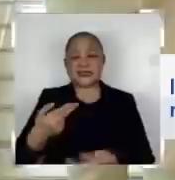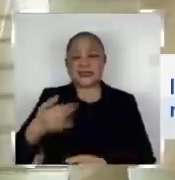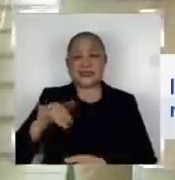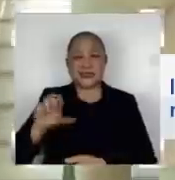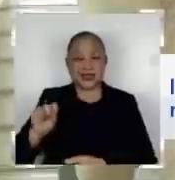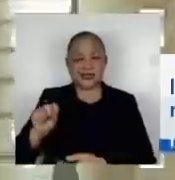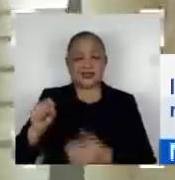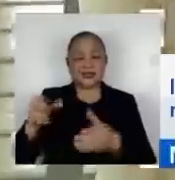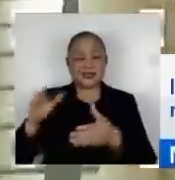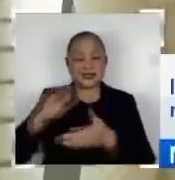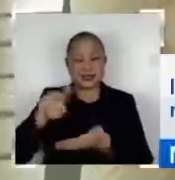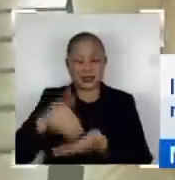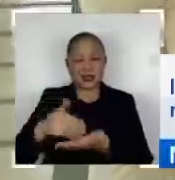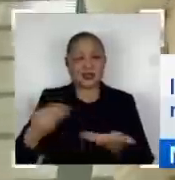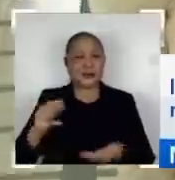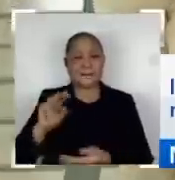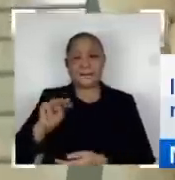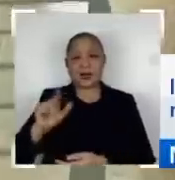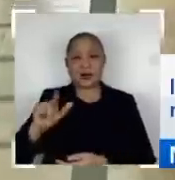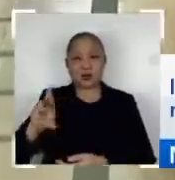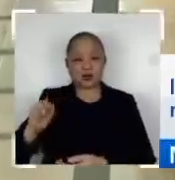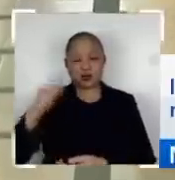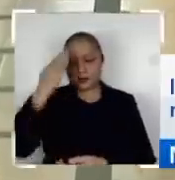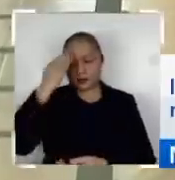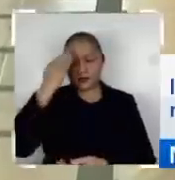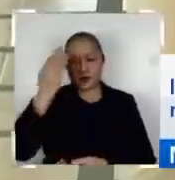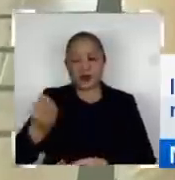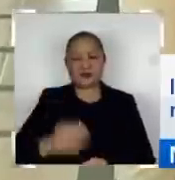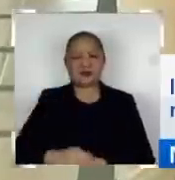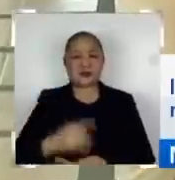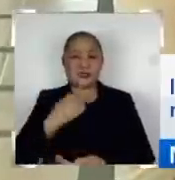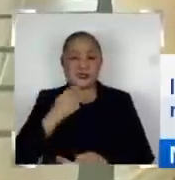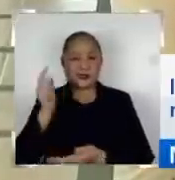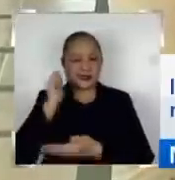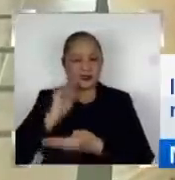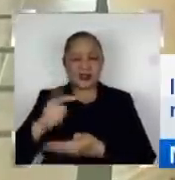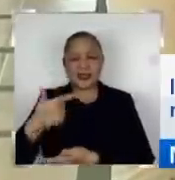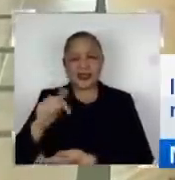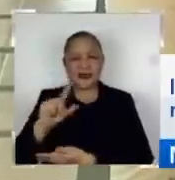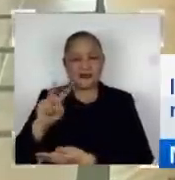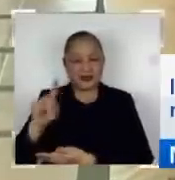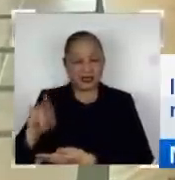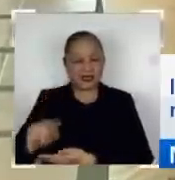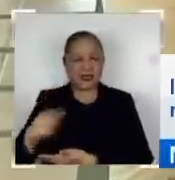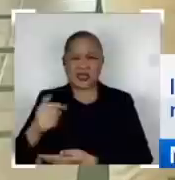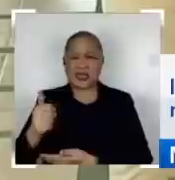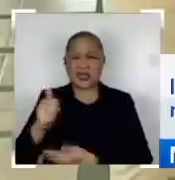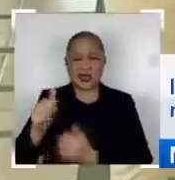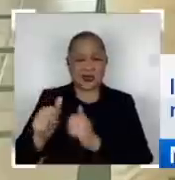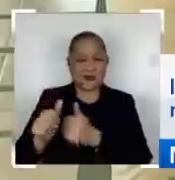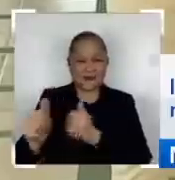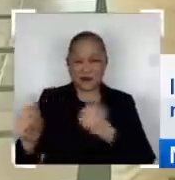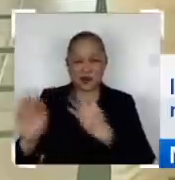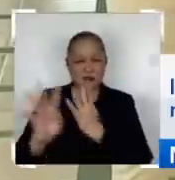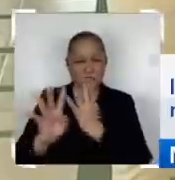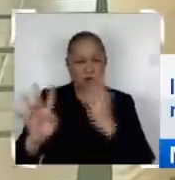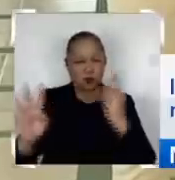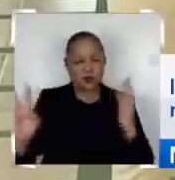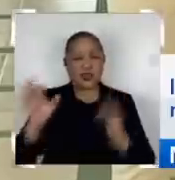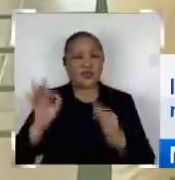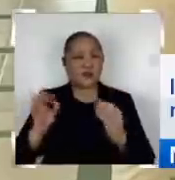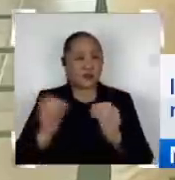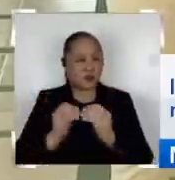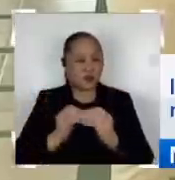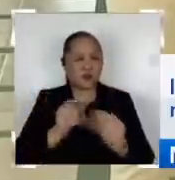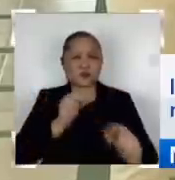City sa Bulacan. Ayon kay Secretary Galvez, maiiwasan yung ganitong mga pila kapag paparamihin ng marshals at marami